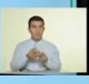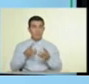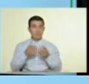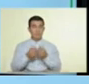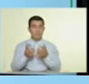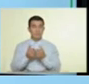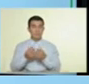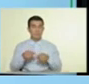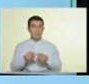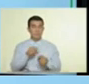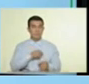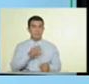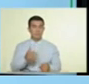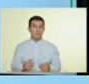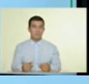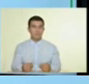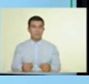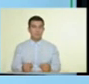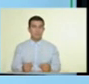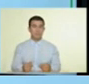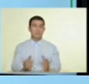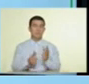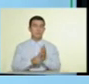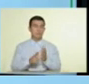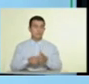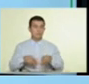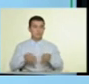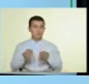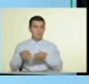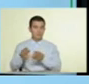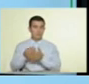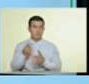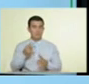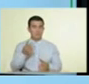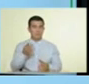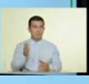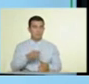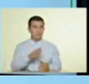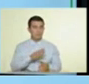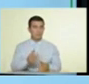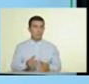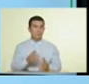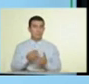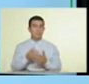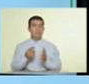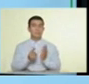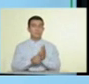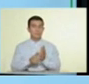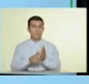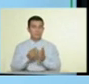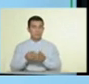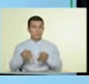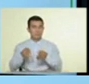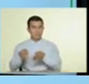quyidagi ifoda tuzib olamiz. Ya'ni 7 qatorga avval 24 tadan ko'chat, keyin yana 7 qatorga 8